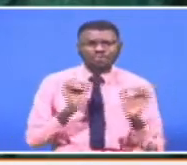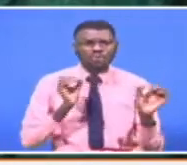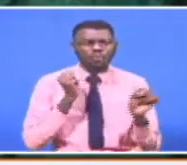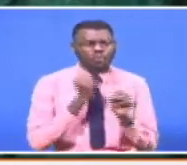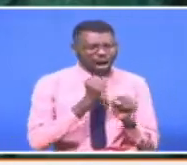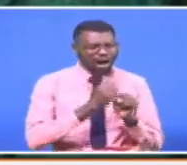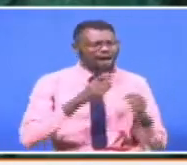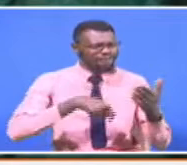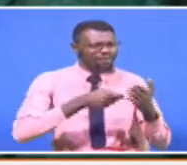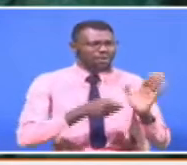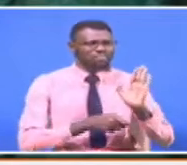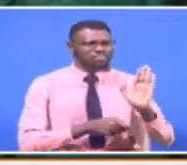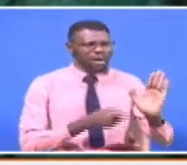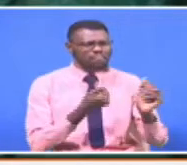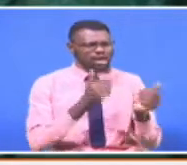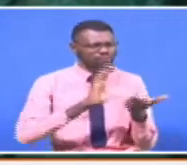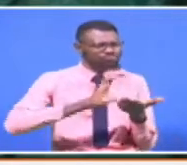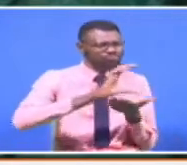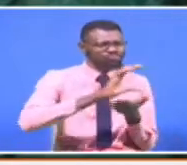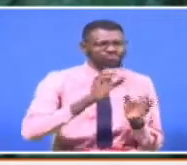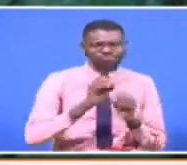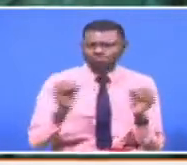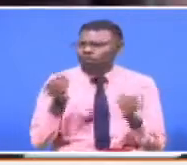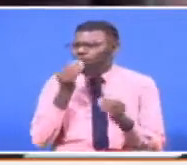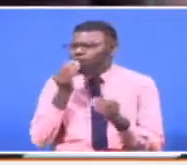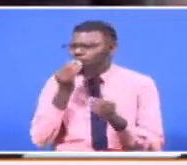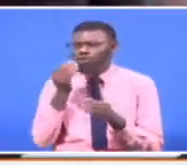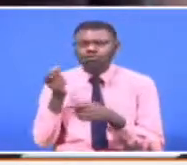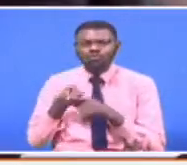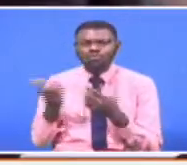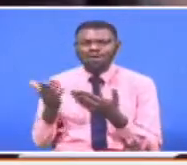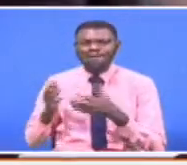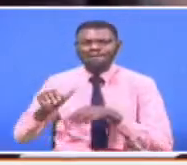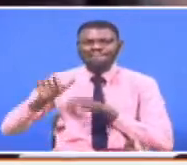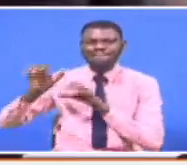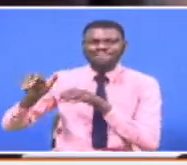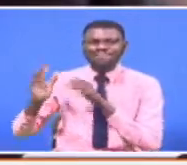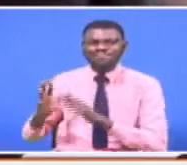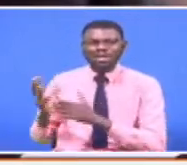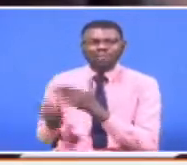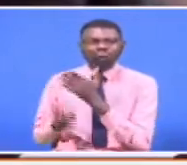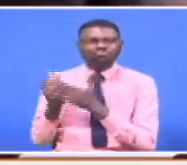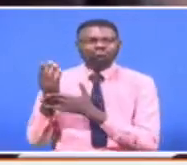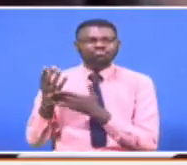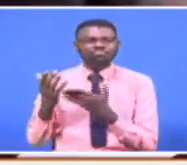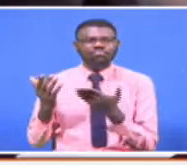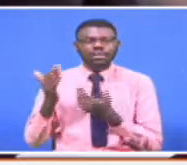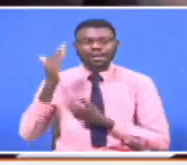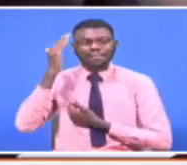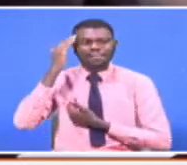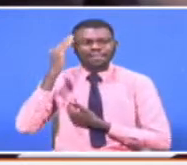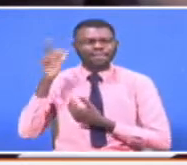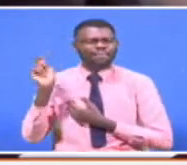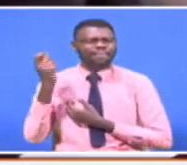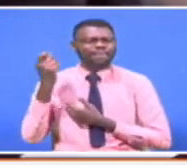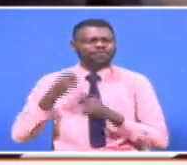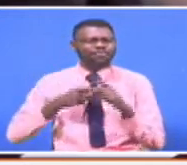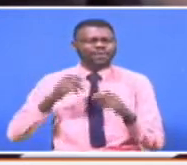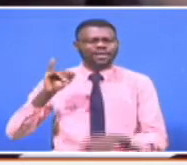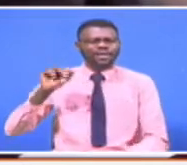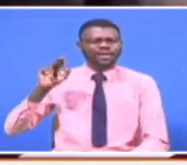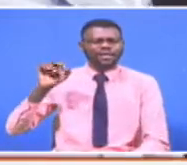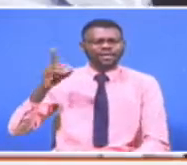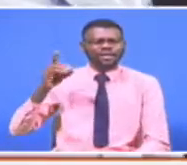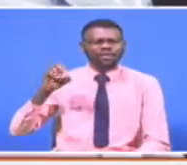kusiaga. Mwenye chakula kutengeneza ni mkulima. Jumatatu Rais Ruto atamkaribisha Rais wa Indonesia Joko Widodo